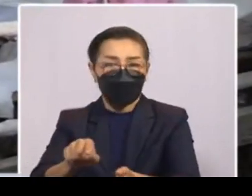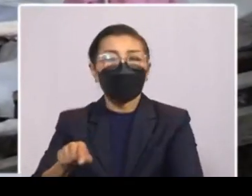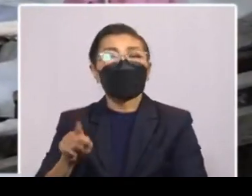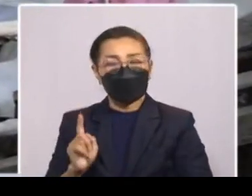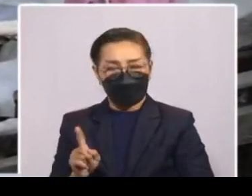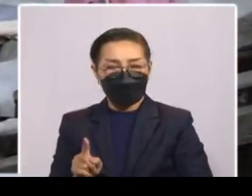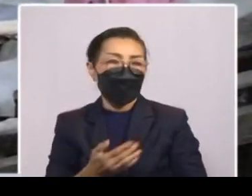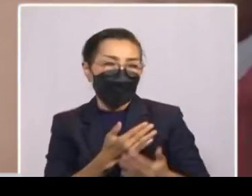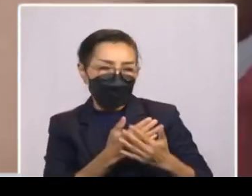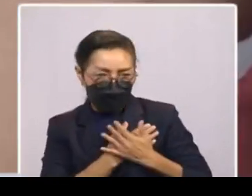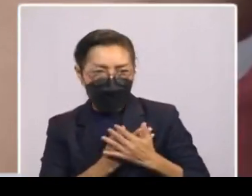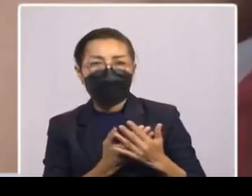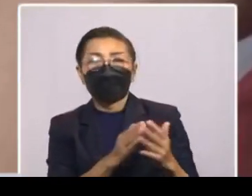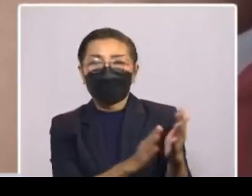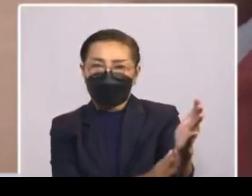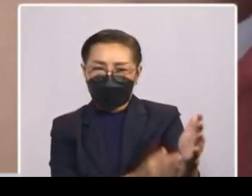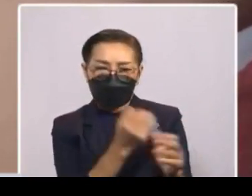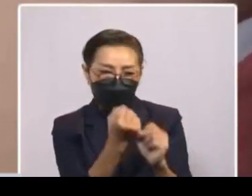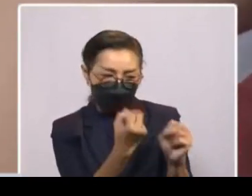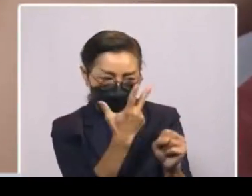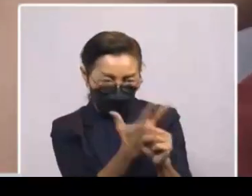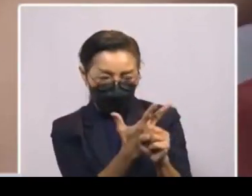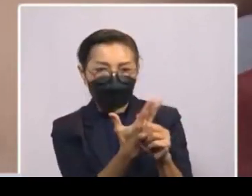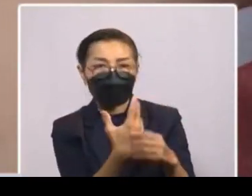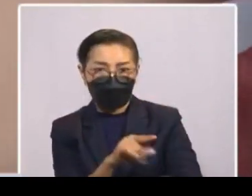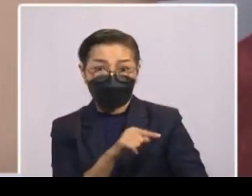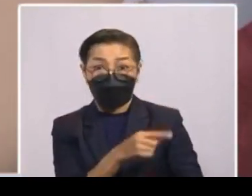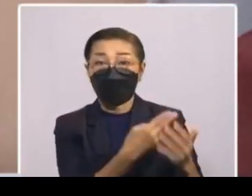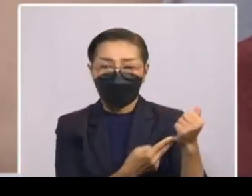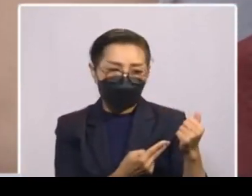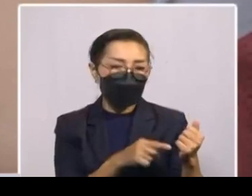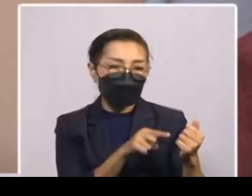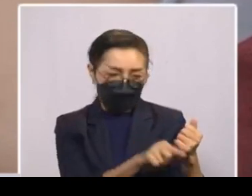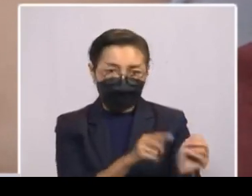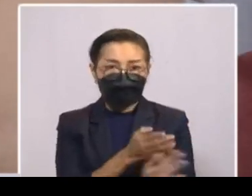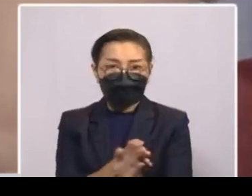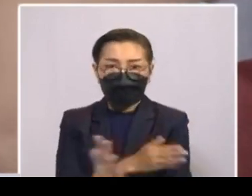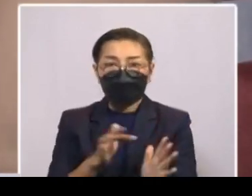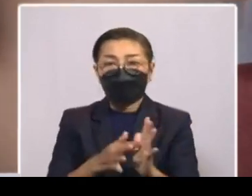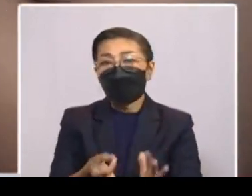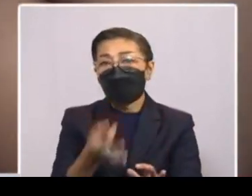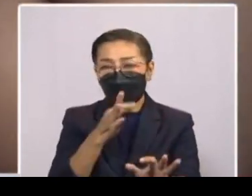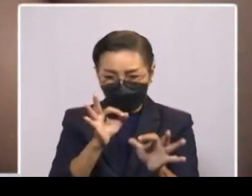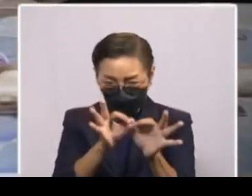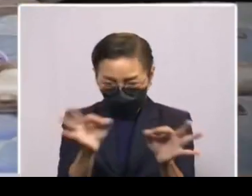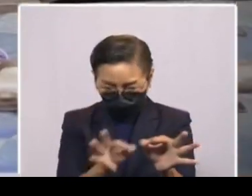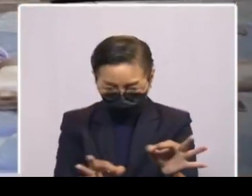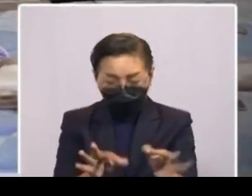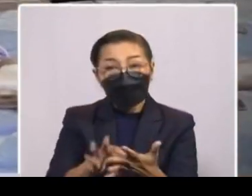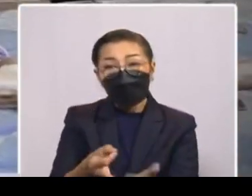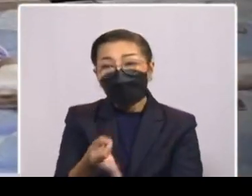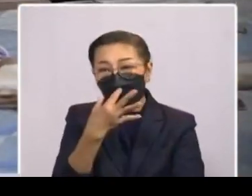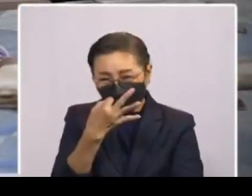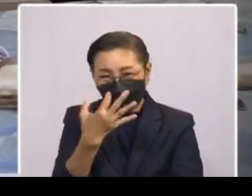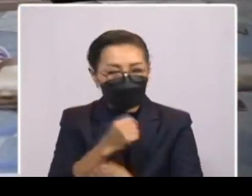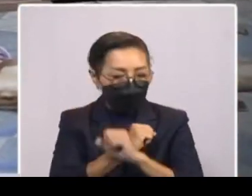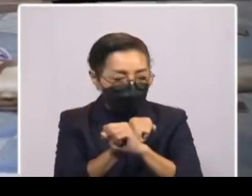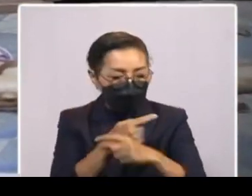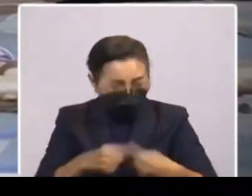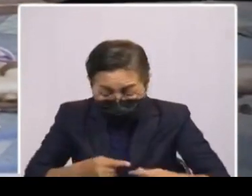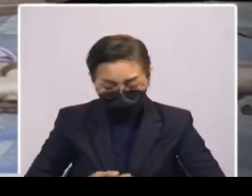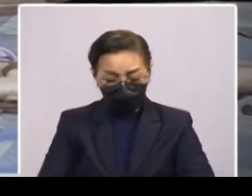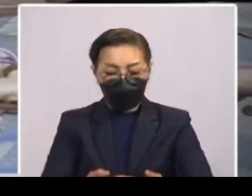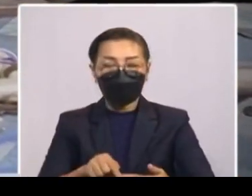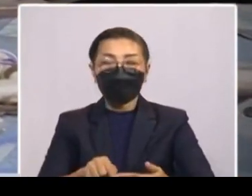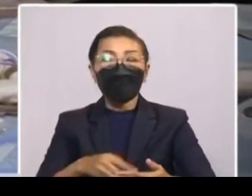ต่วัยเรียนร่วม3ปีตลอดระยะเวลาคบหาทานยาเม็ดคุมกำเนิดแต่พลาดพลั้งมีลูกก็ไม่ได้เสีย